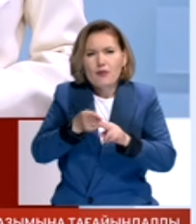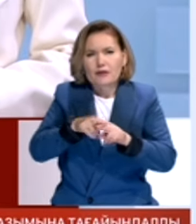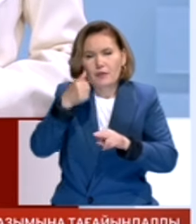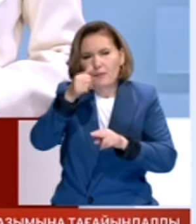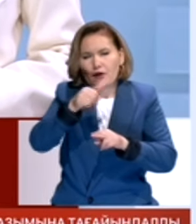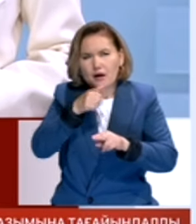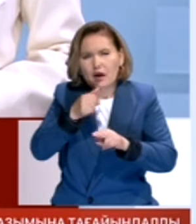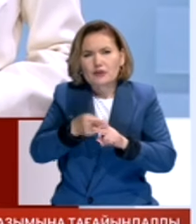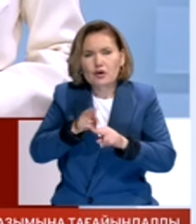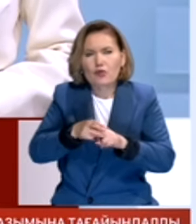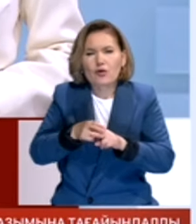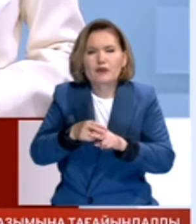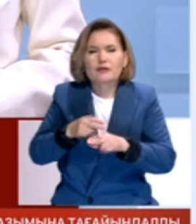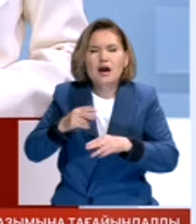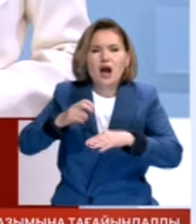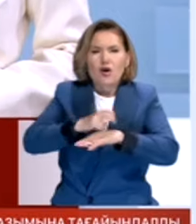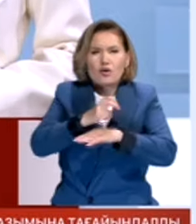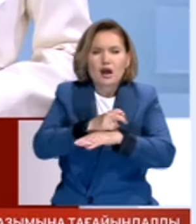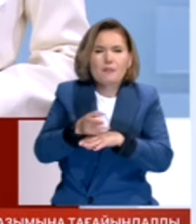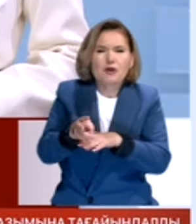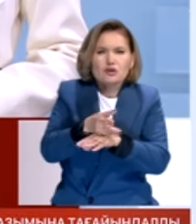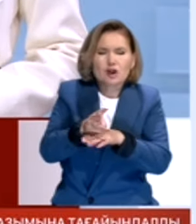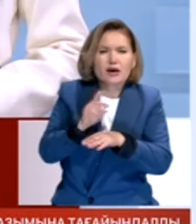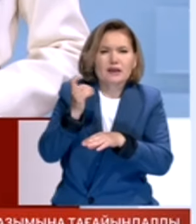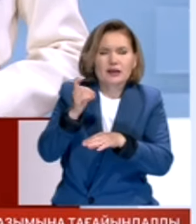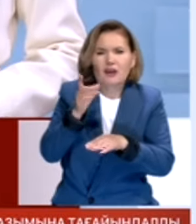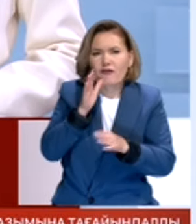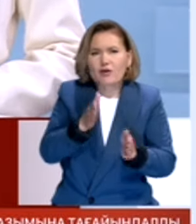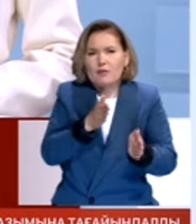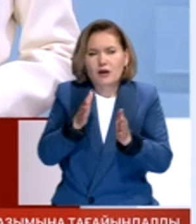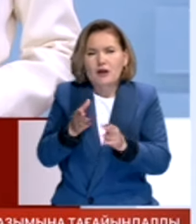зиянкестерді улау жұмыстары кейінге шегерілген. Осы және